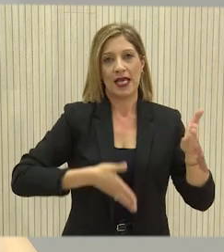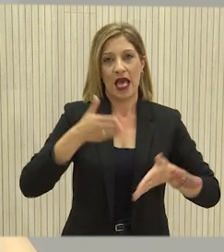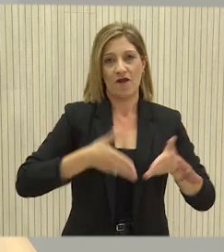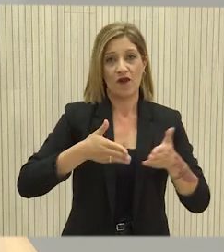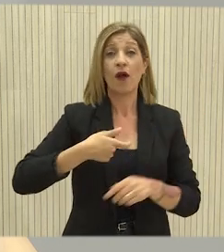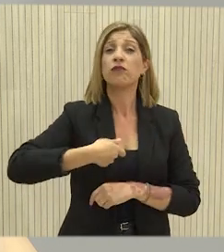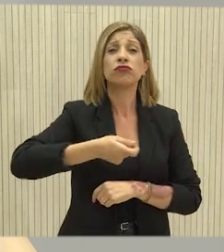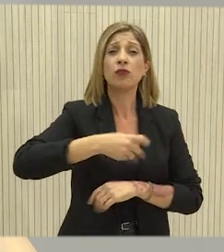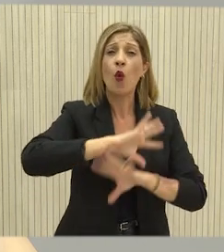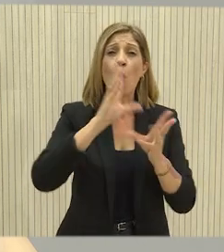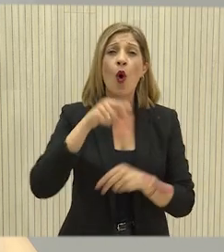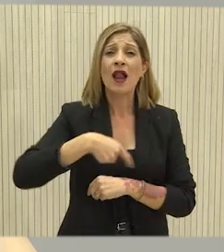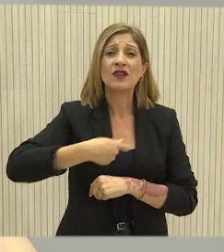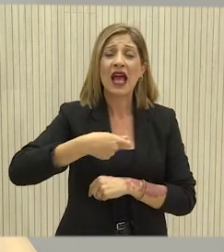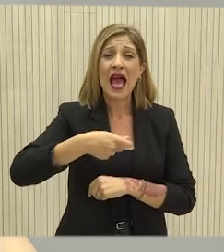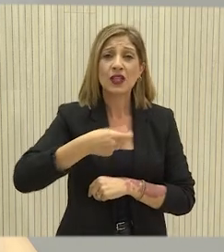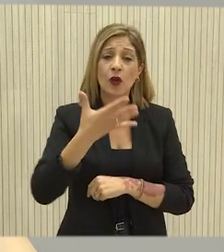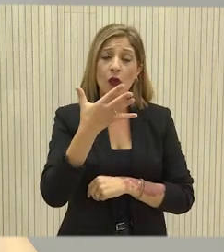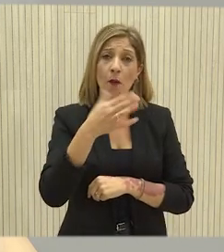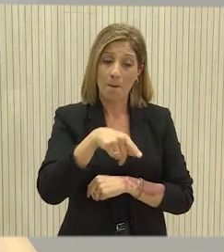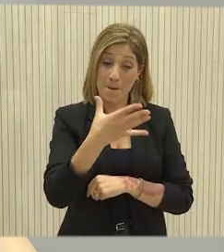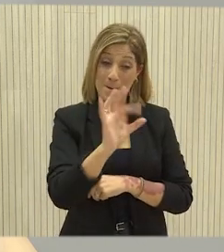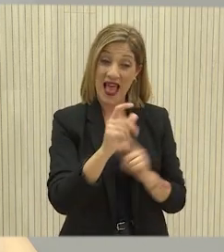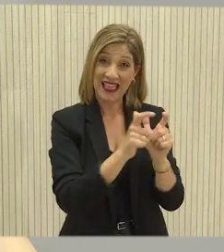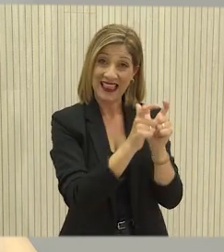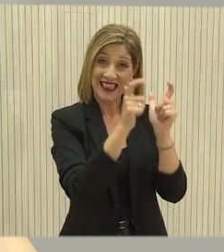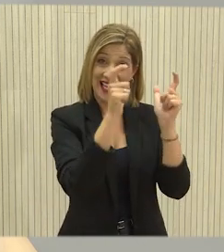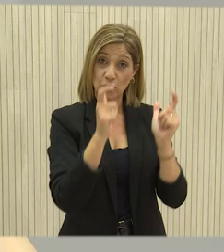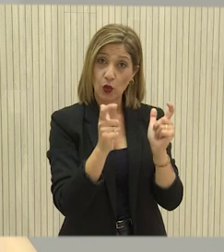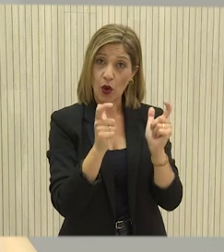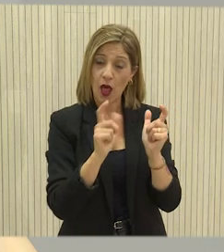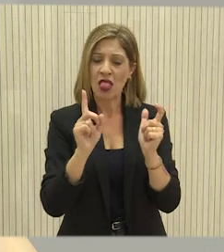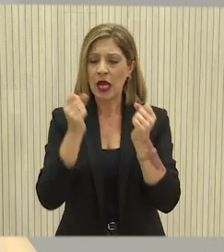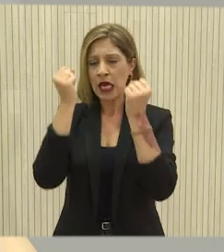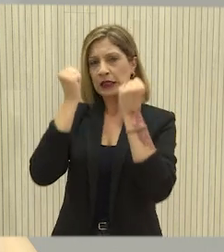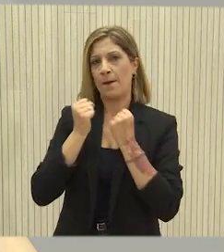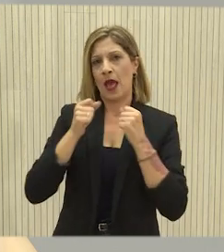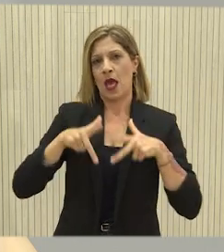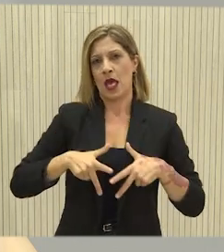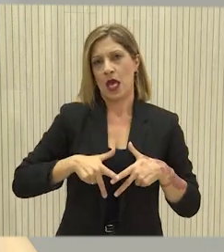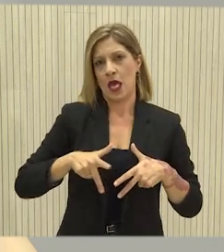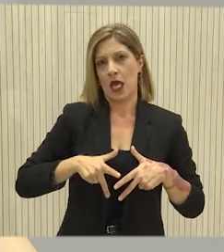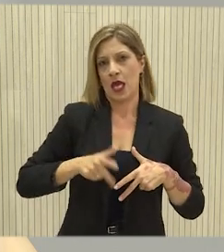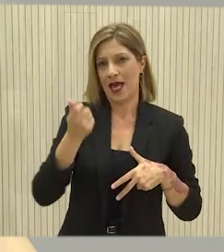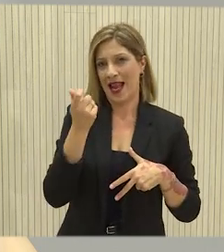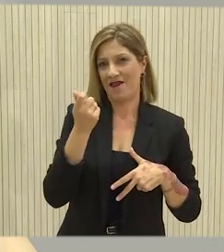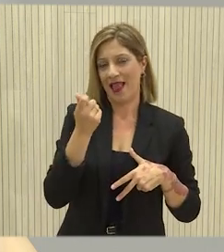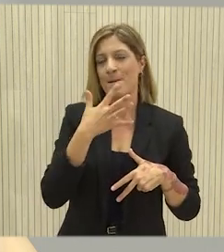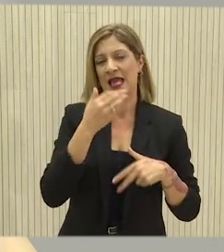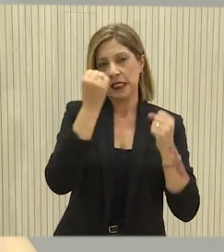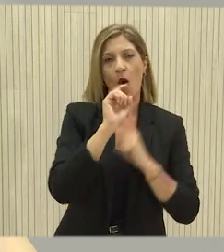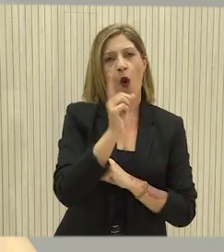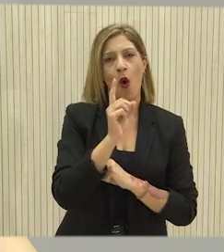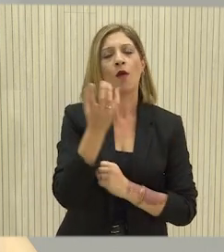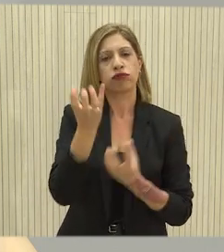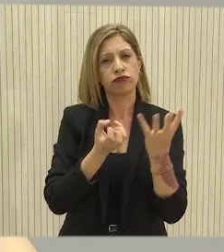Η δαπάνη για την εγκατάσταση των κλιματιστικών στα 50 αυτά σχολεία δεν επιβαρύνει τον κρατικό προϋπολογισμό, αφού το αναγκαίο ποσό έχει